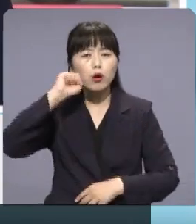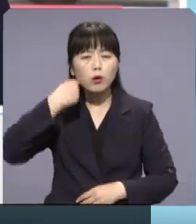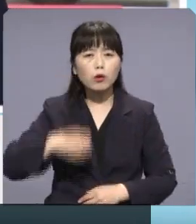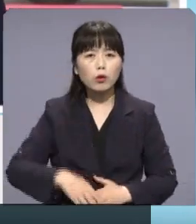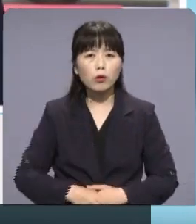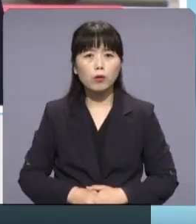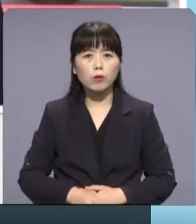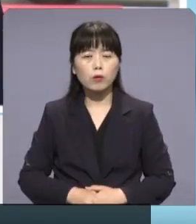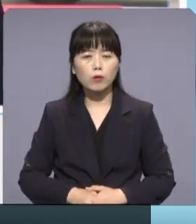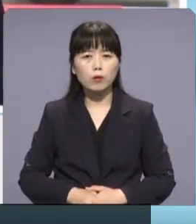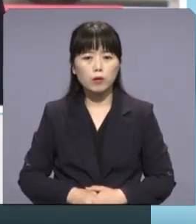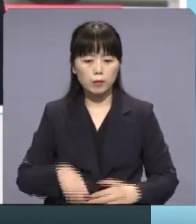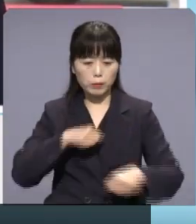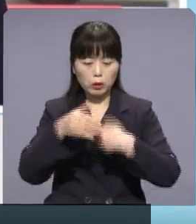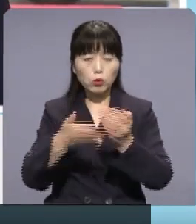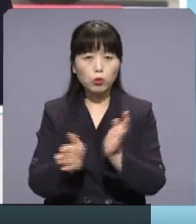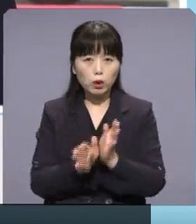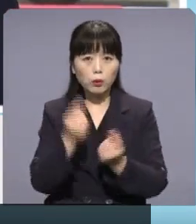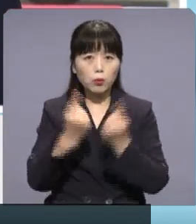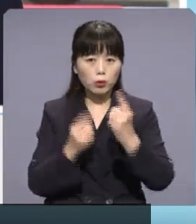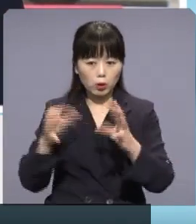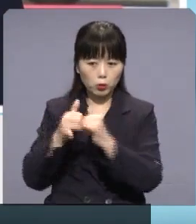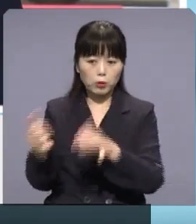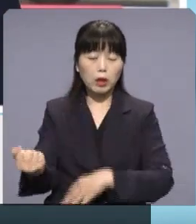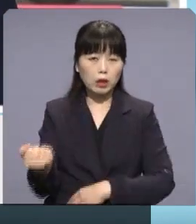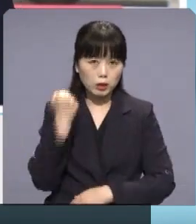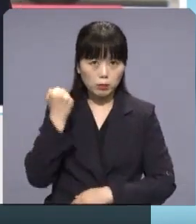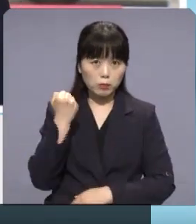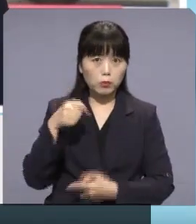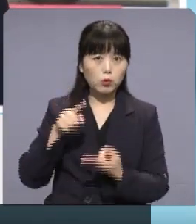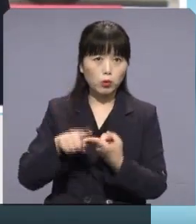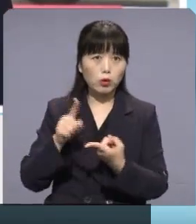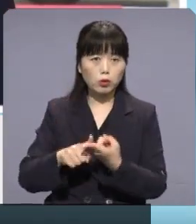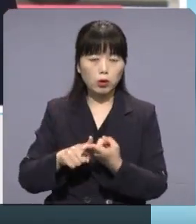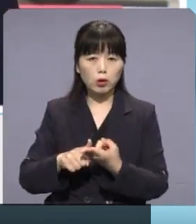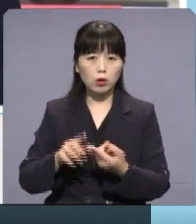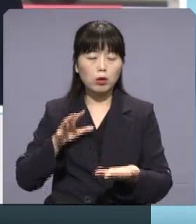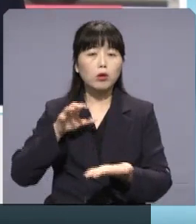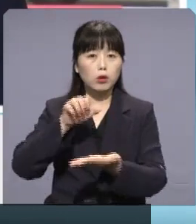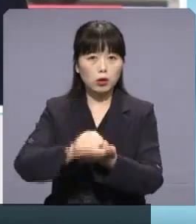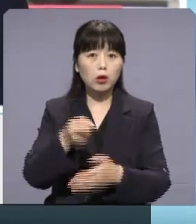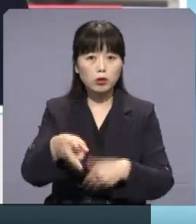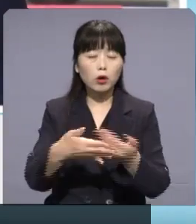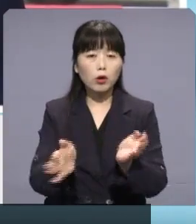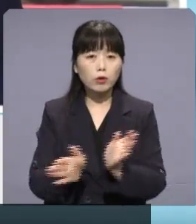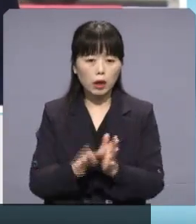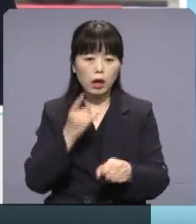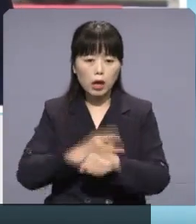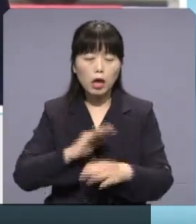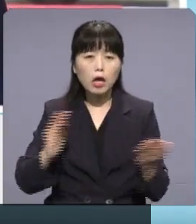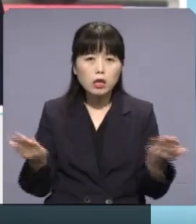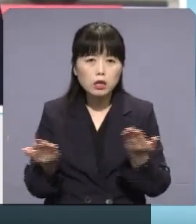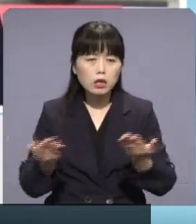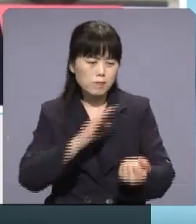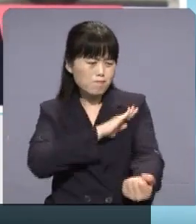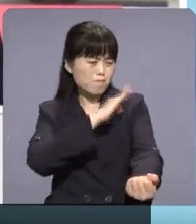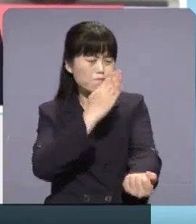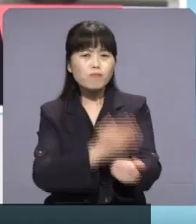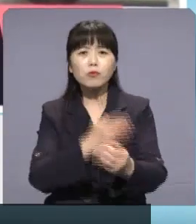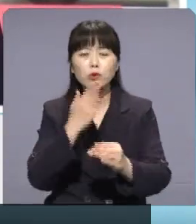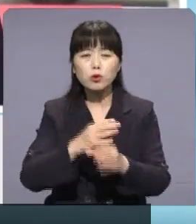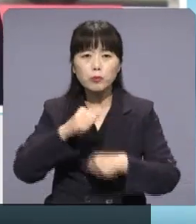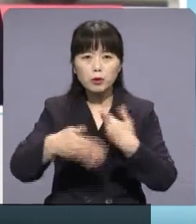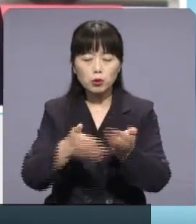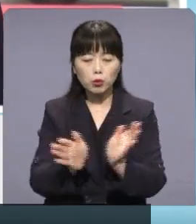다급한 것 쪽은 오히려 민주당보다는 국민의힘 쪽이에요. 제가 볼 때는. 왜냐하면 집권 여당이니까요. 해야 될 일이 많잖아요. 근데 민주당이